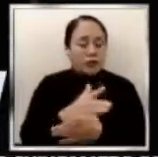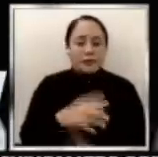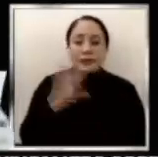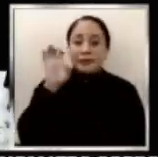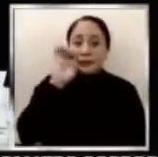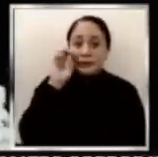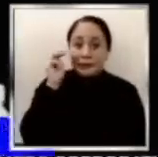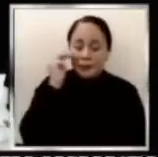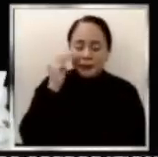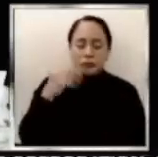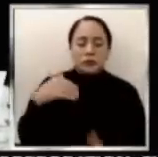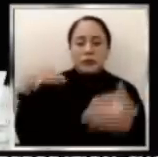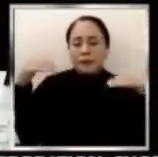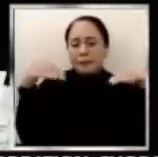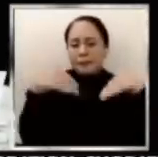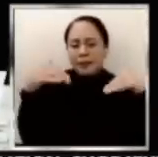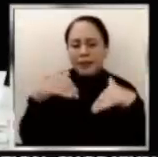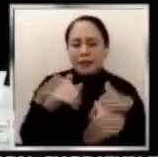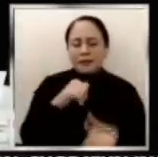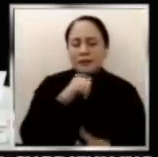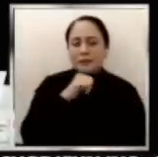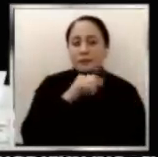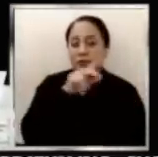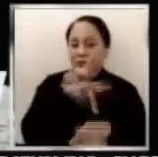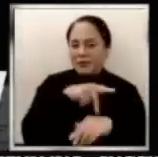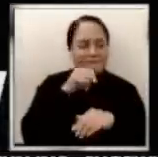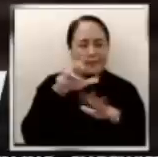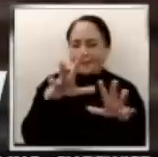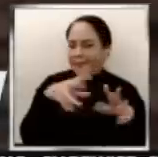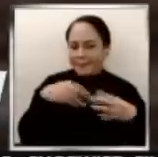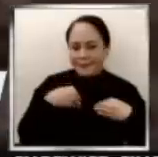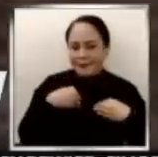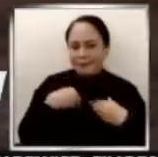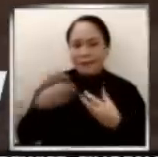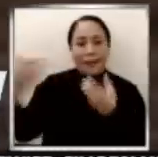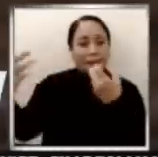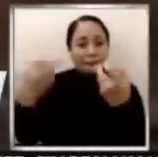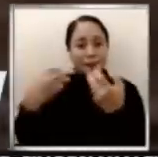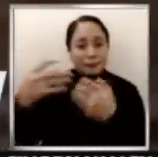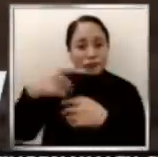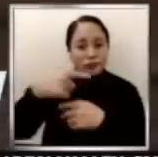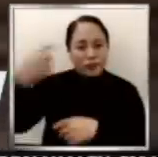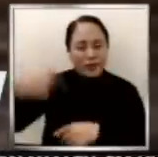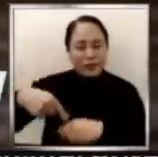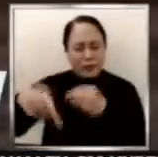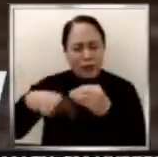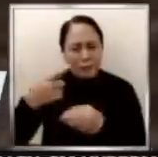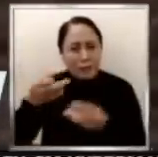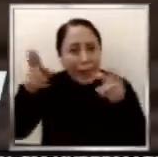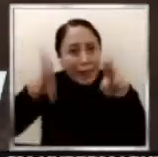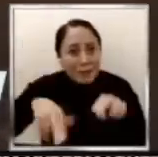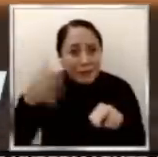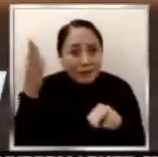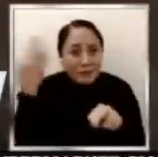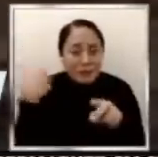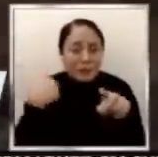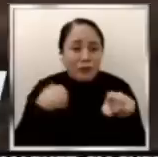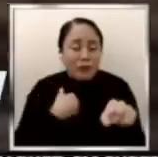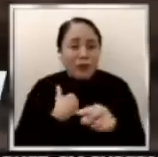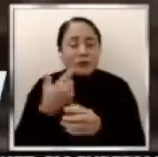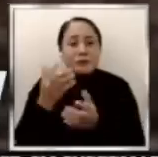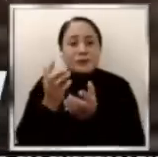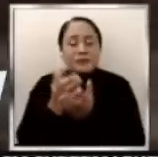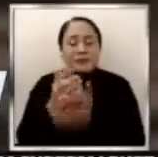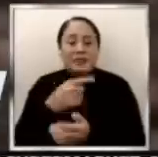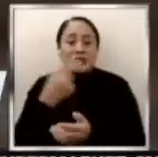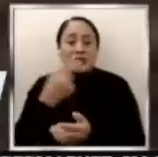pulong, hindi tinanggap ng Pilipinas ang paliwanag ng China kaugnay sa insidente ng panunutok ng military-grade laser